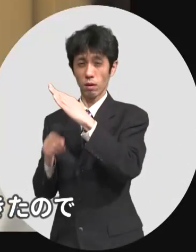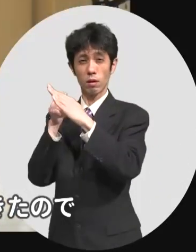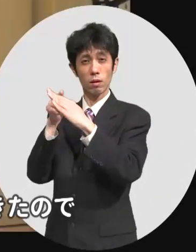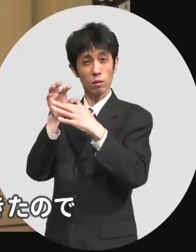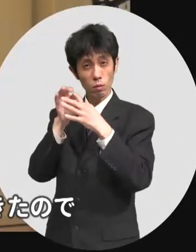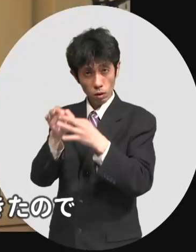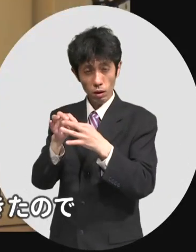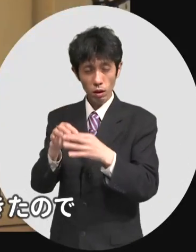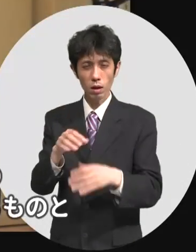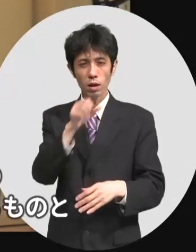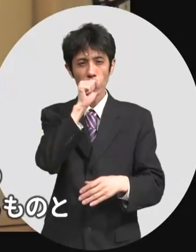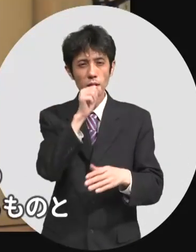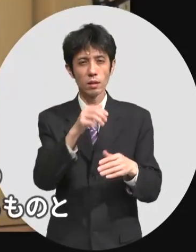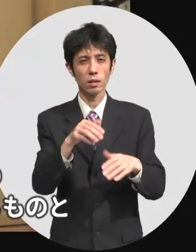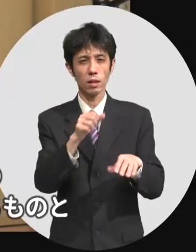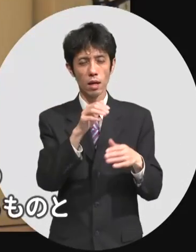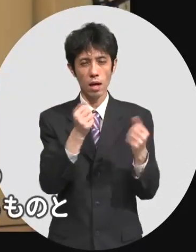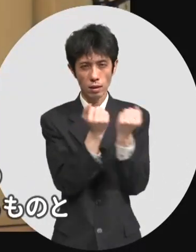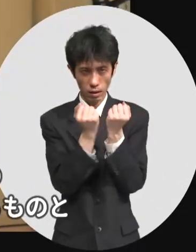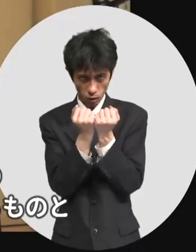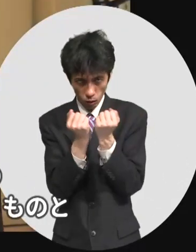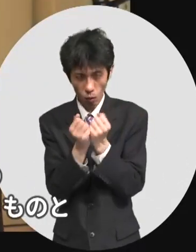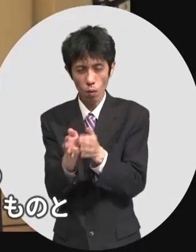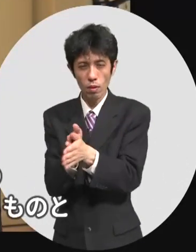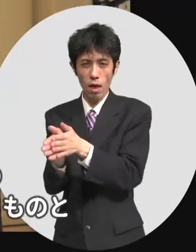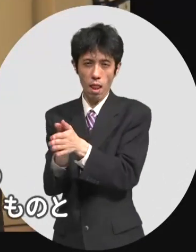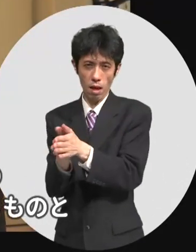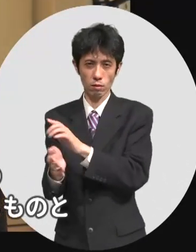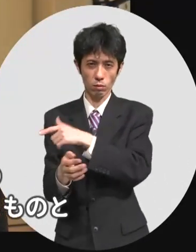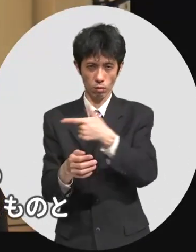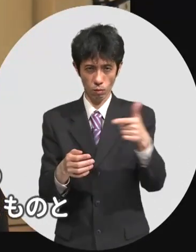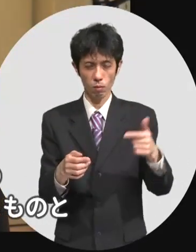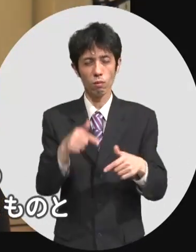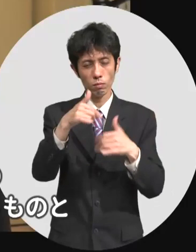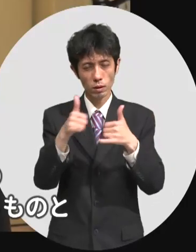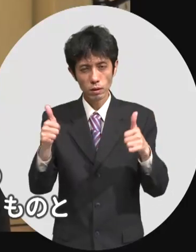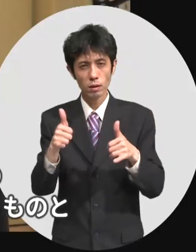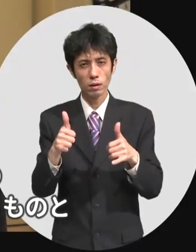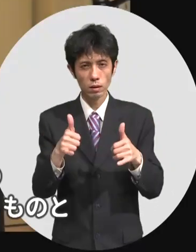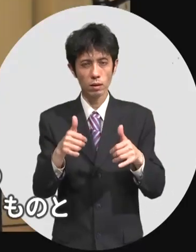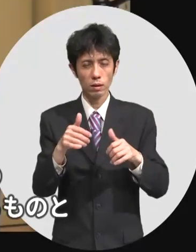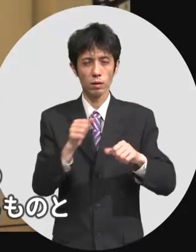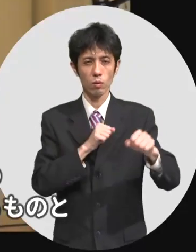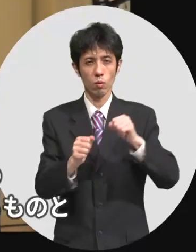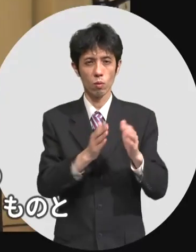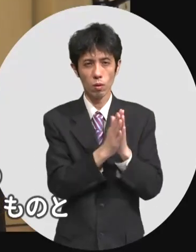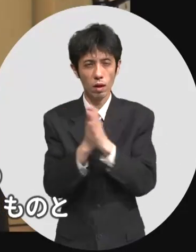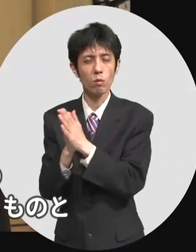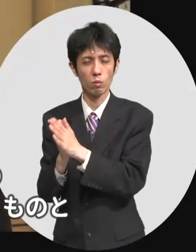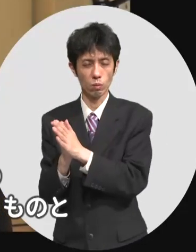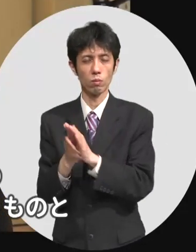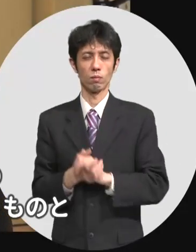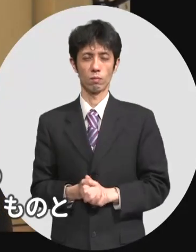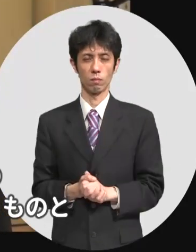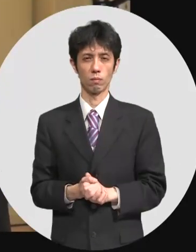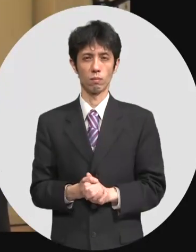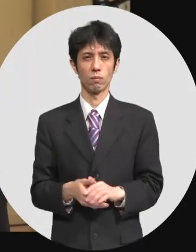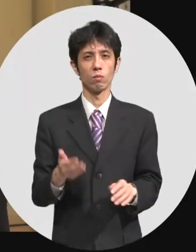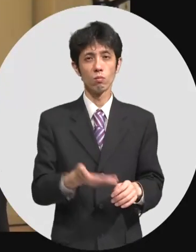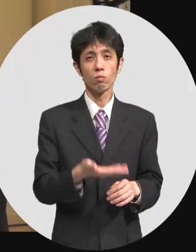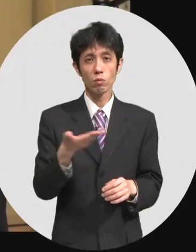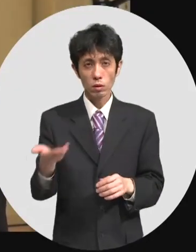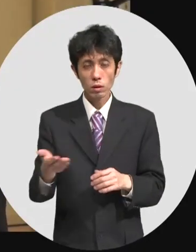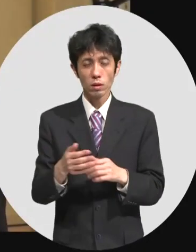ので、例えば咳エチケットとか手洗い等を含めて府民の皆様にさまざまな行動変容をお願いする。でさら